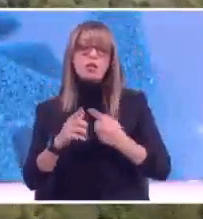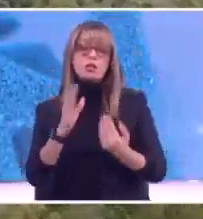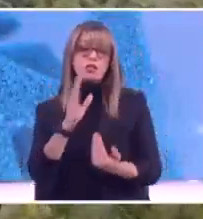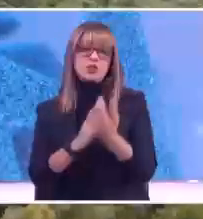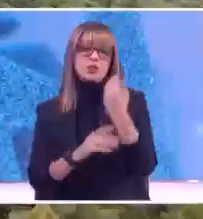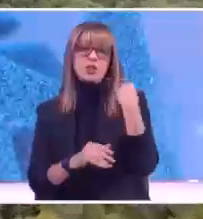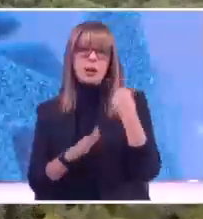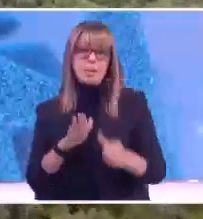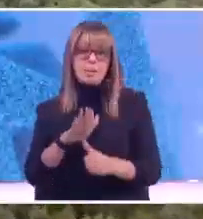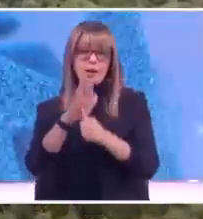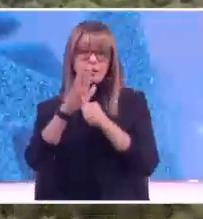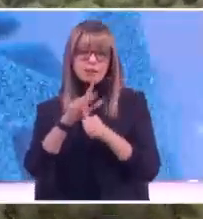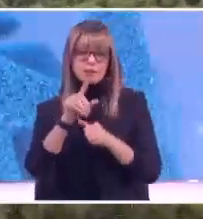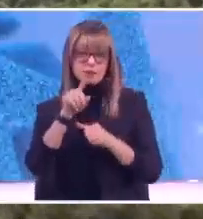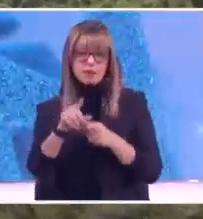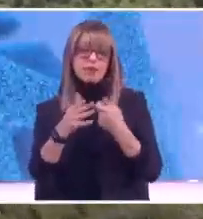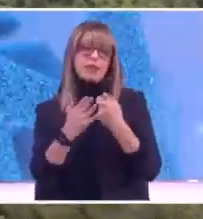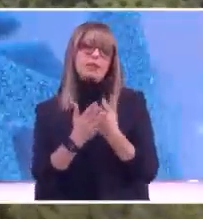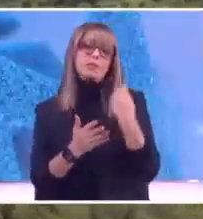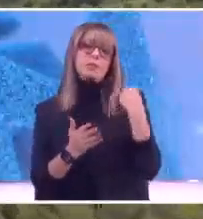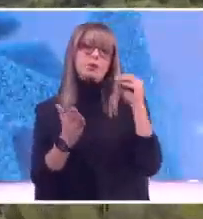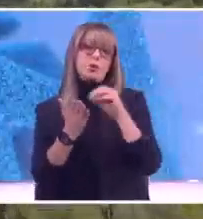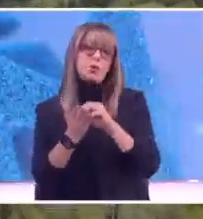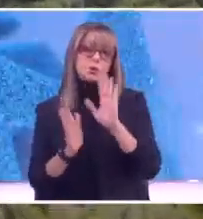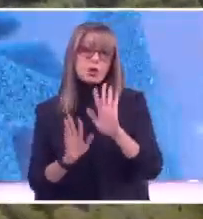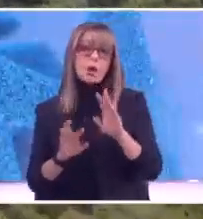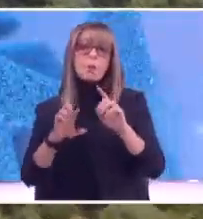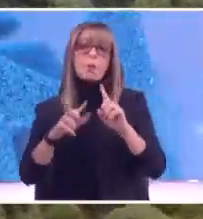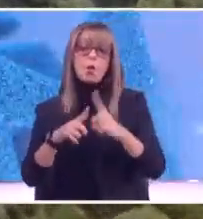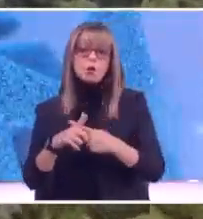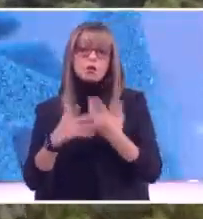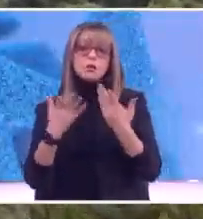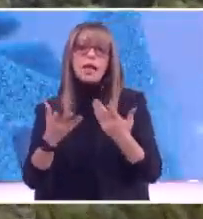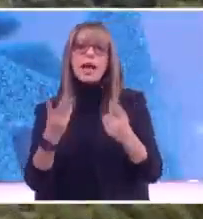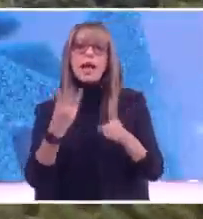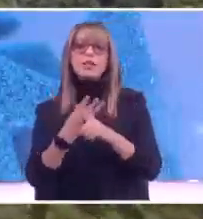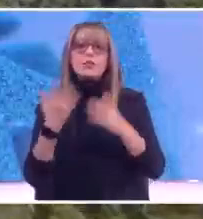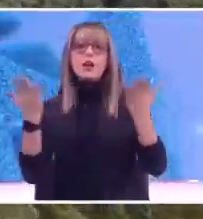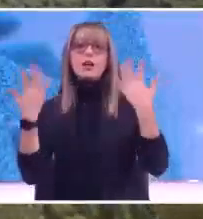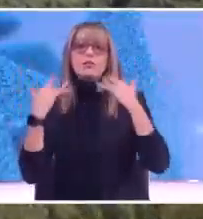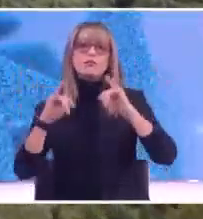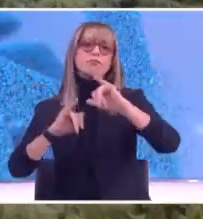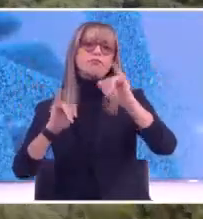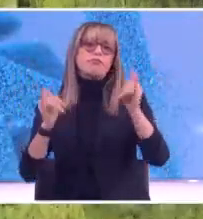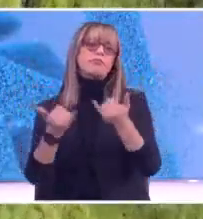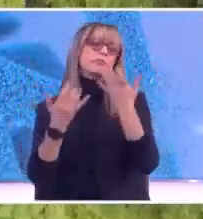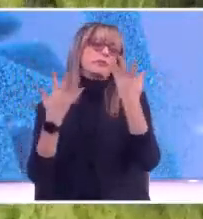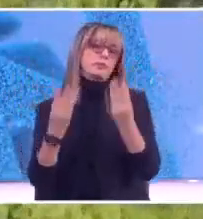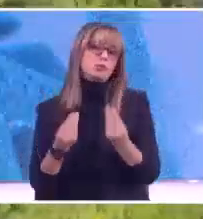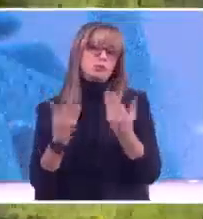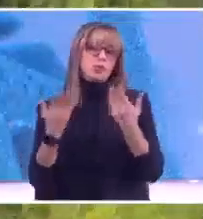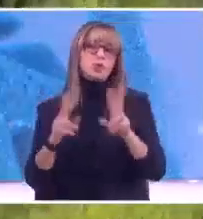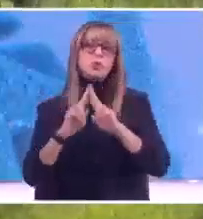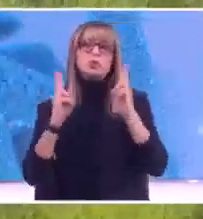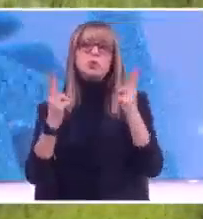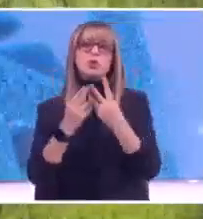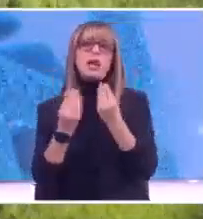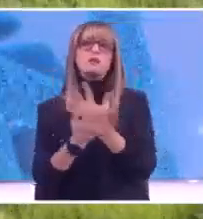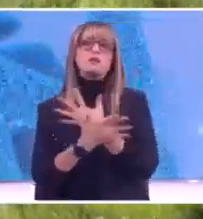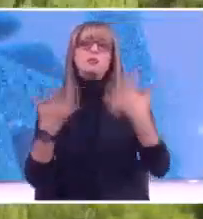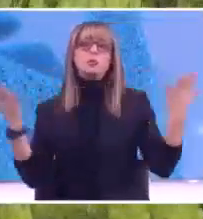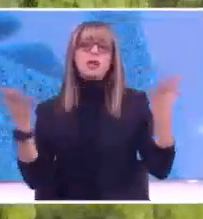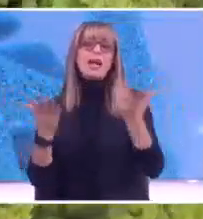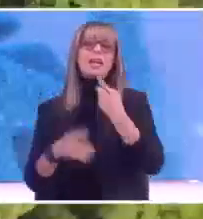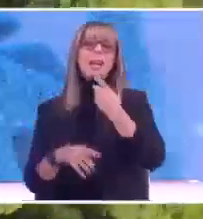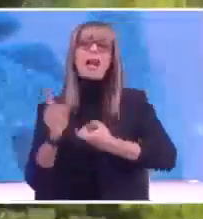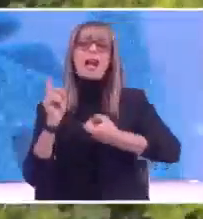başkente Nusantara adı verildi. Ancak proje tam bir ekolojik felaket olarak niteleniyor. dünyanın en büyük ve en